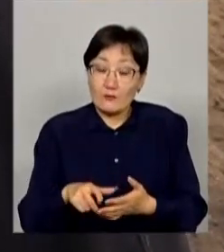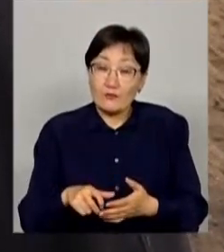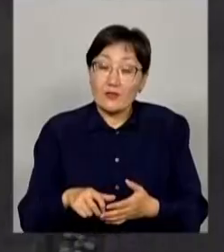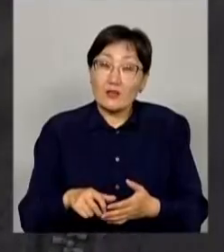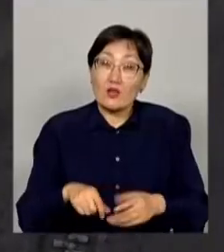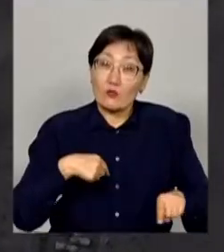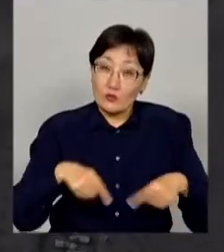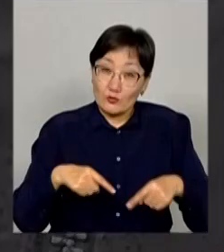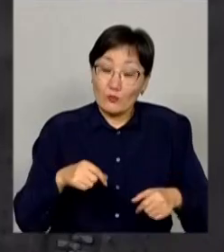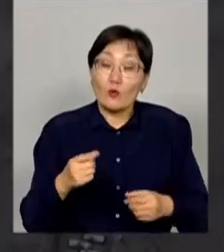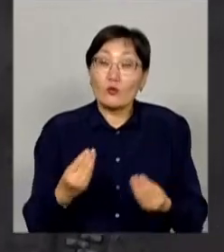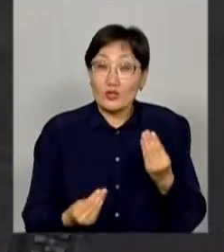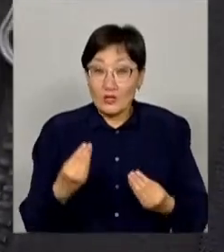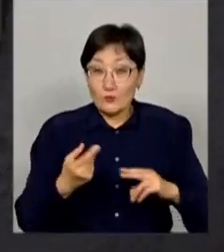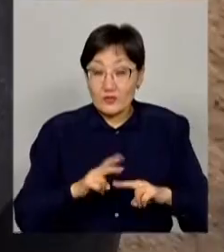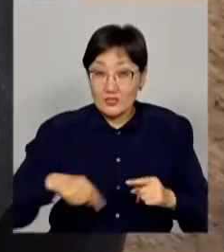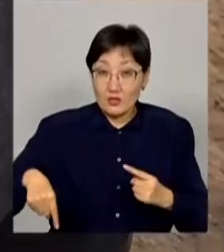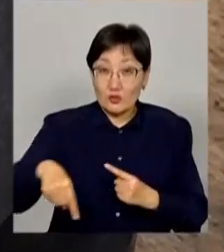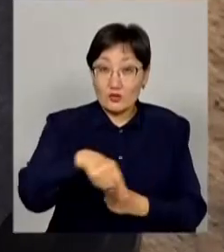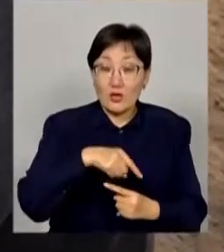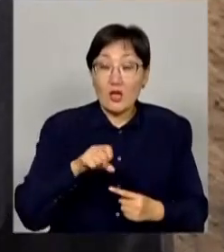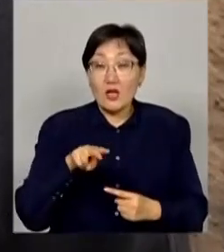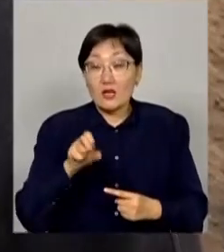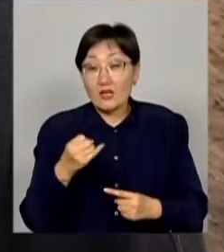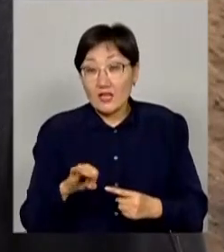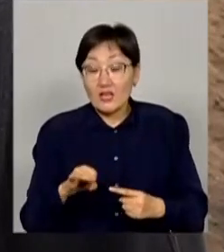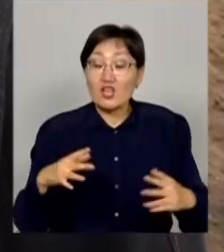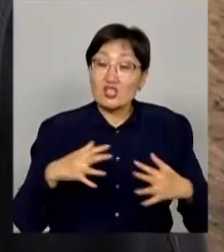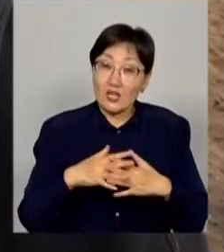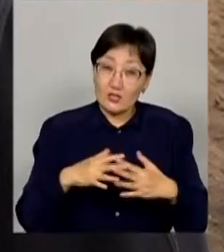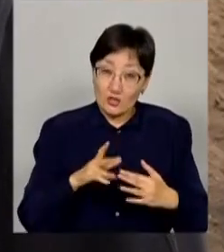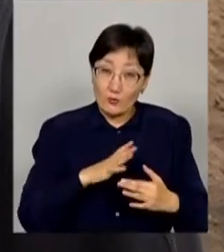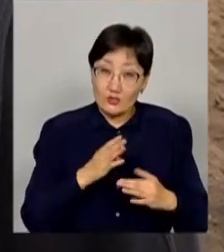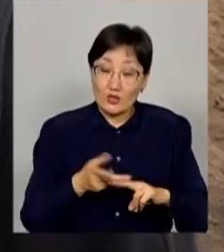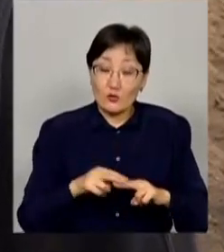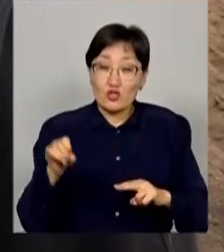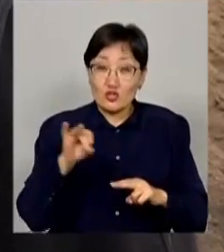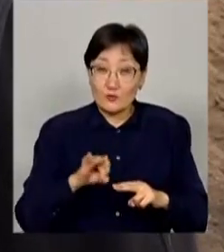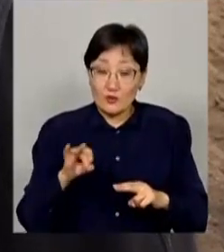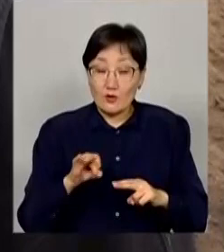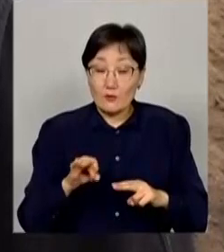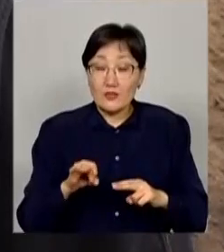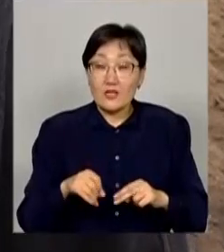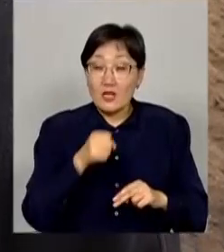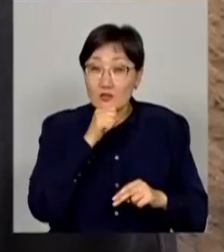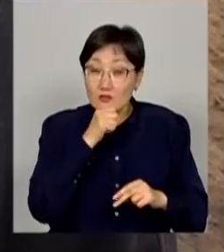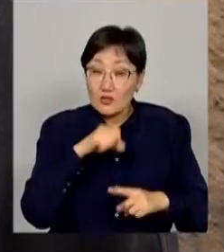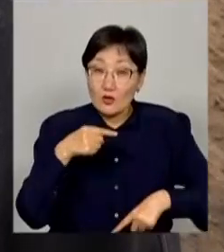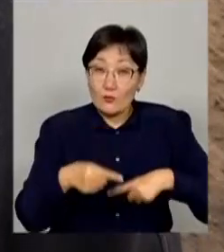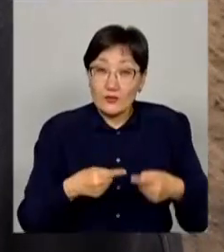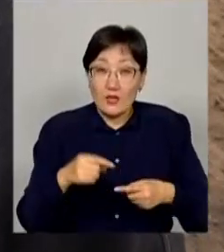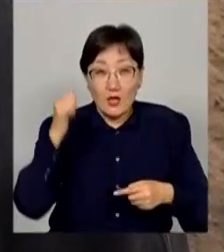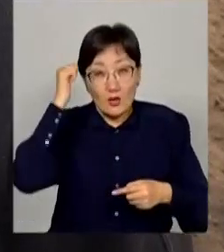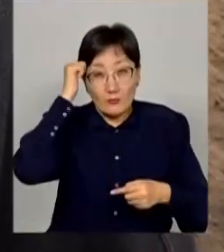доп ойнайтынбыз осы жерде бұл төңіректе өзі аңырақай шайқасы болды басқа да дүниелер болды сол тарихта өзі аталарымыз қоя берген ғой белгі